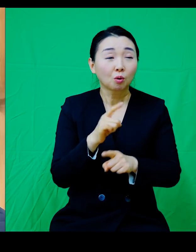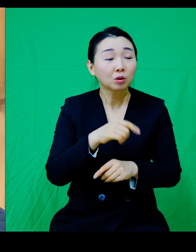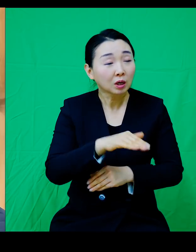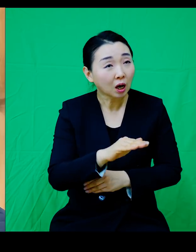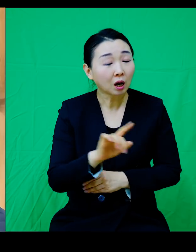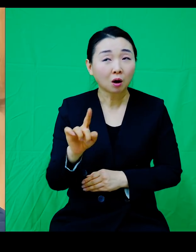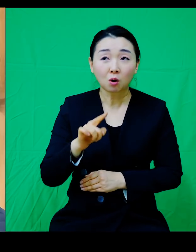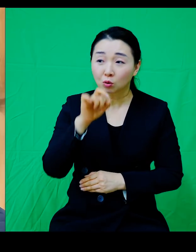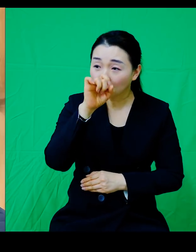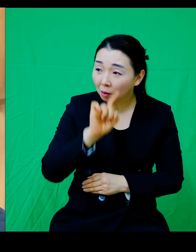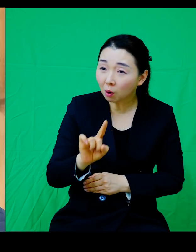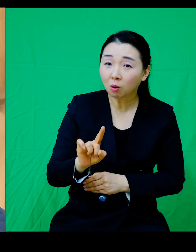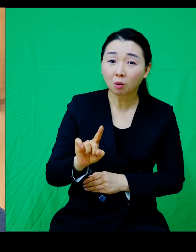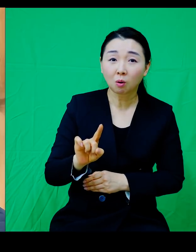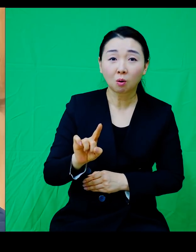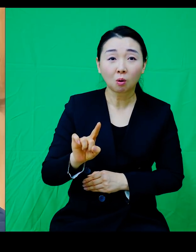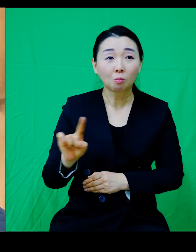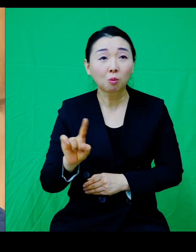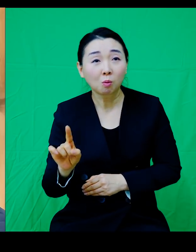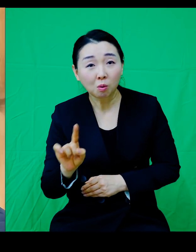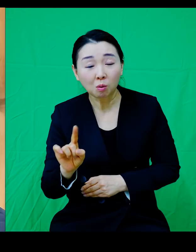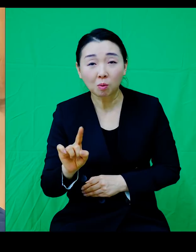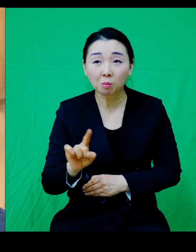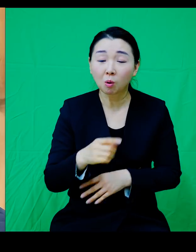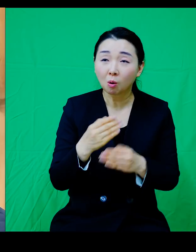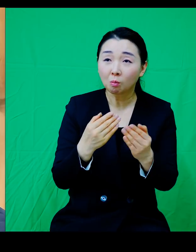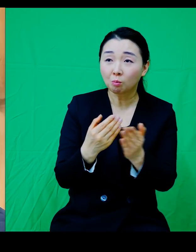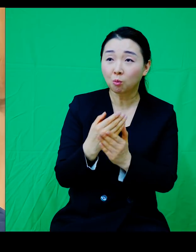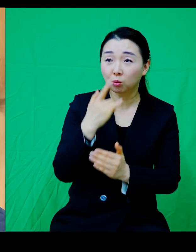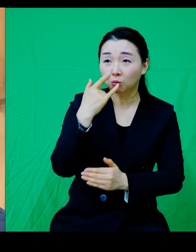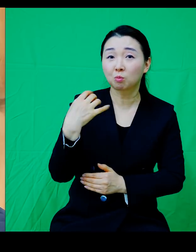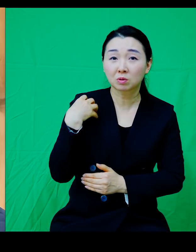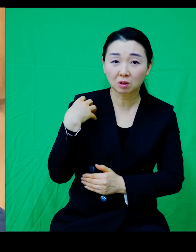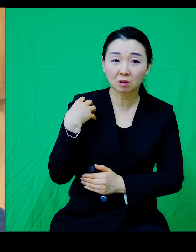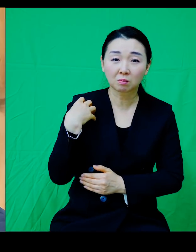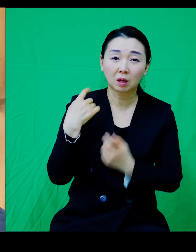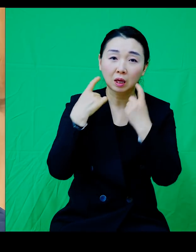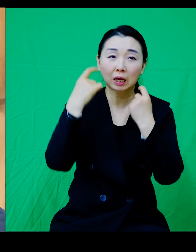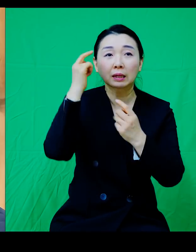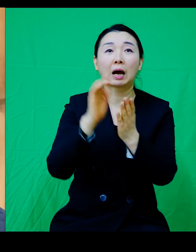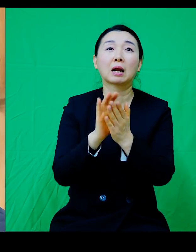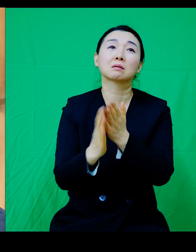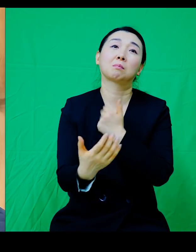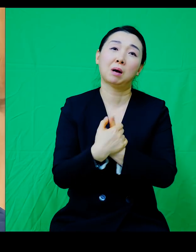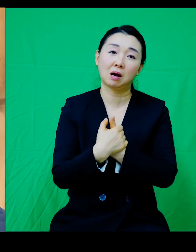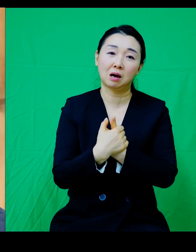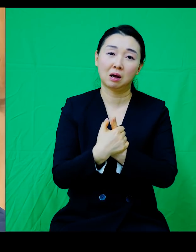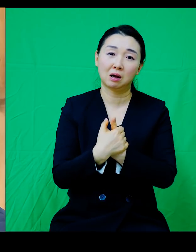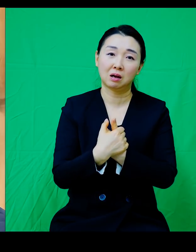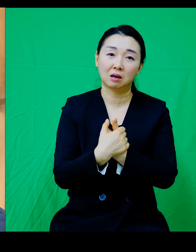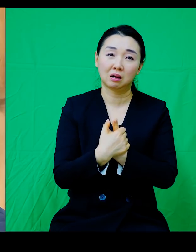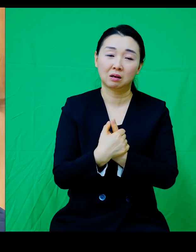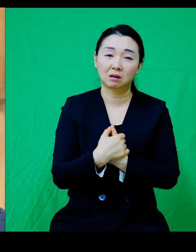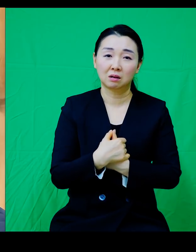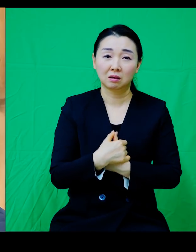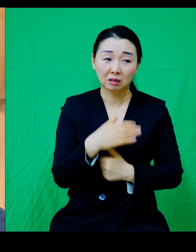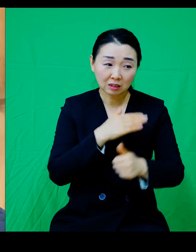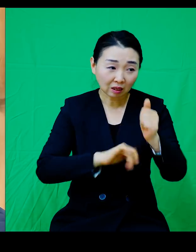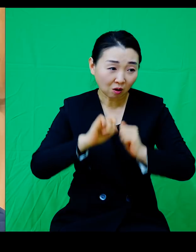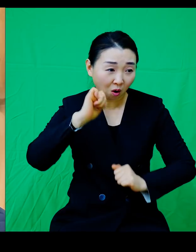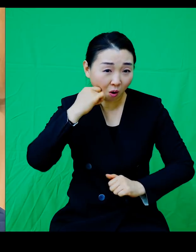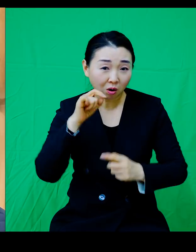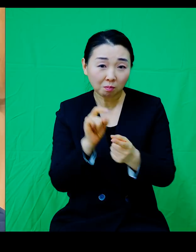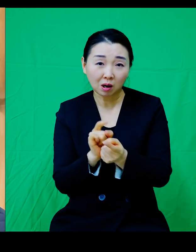받아야 되고 어디가 좋고 뭘 해야 되지 그런 게 다 부모님의 책임으로 전적으로 개인한테 몰아있는데 그렇게